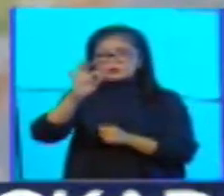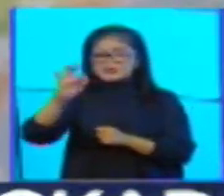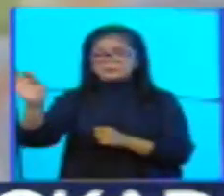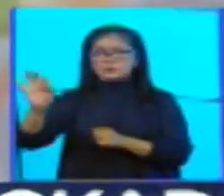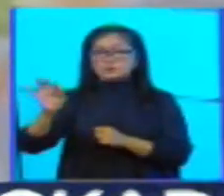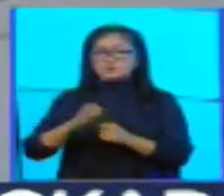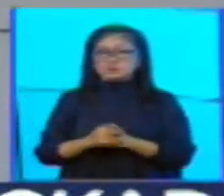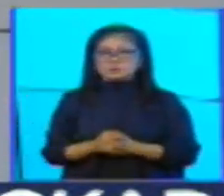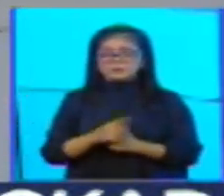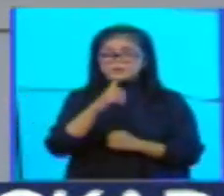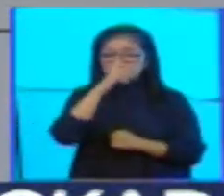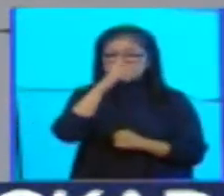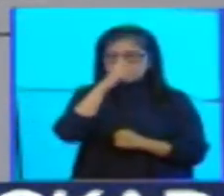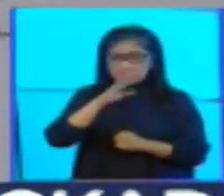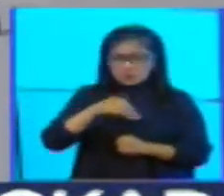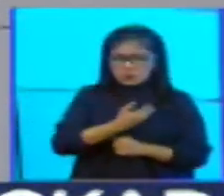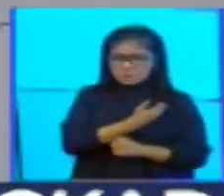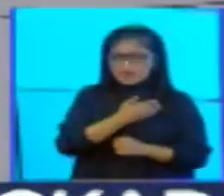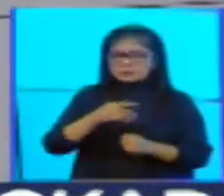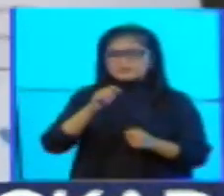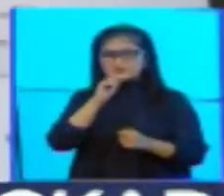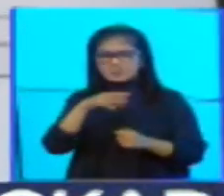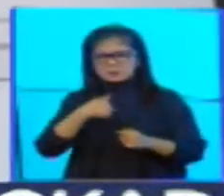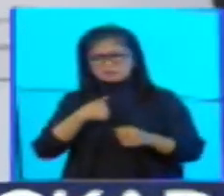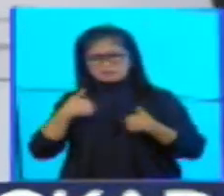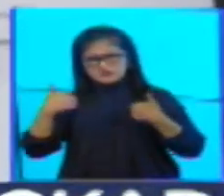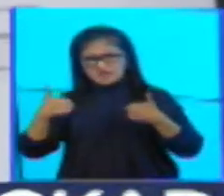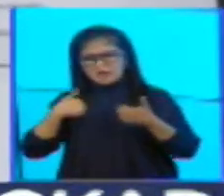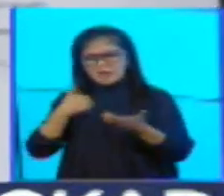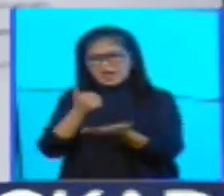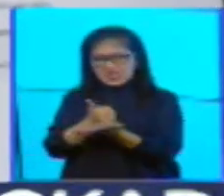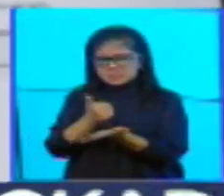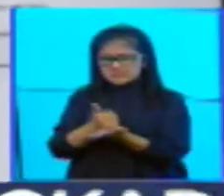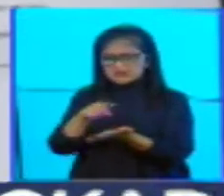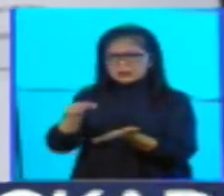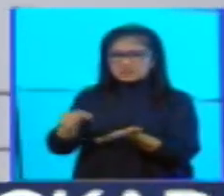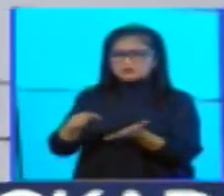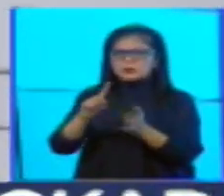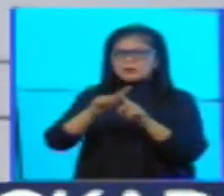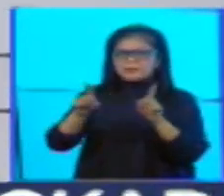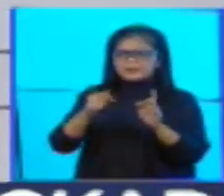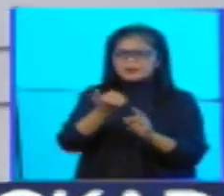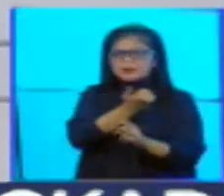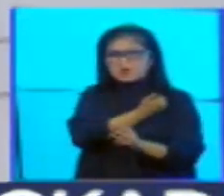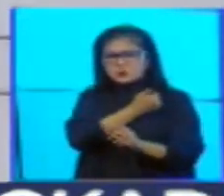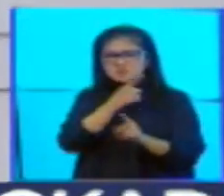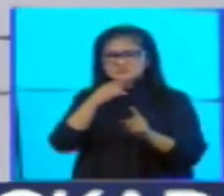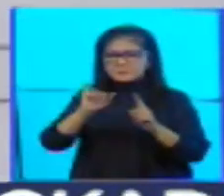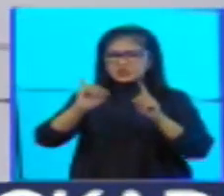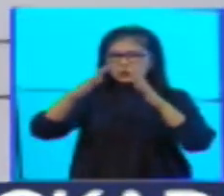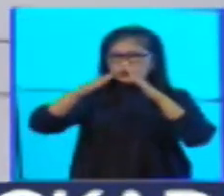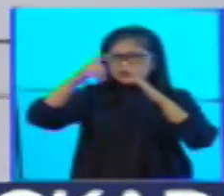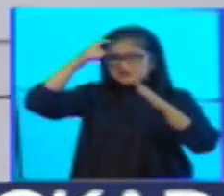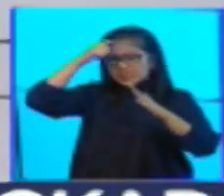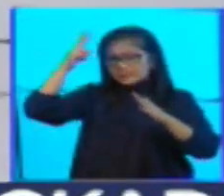Untuk meyakinkan para korban, tersangka juga mencatut nama-nama besar rumah sakit pemerintah dan swasta seperti Rumah Sakit Pusat Pertamina, RSUD Pasar Minggu, serta